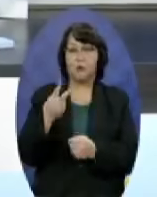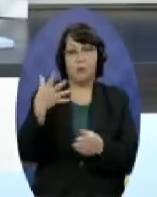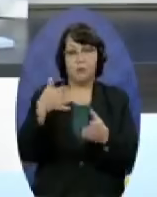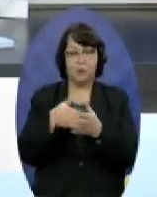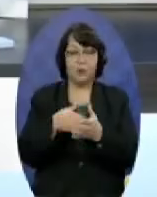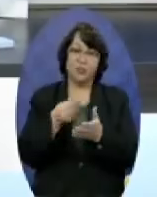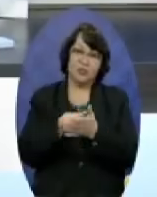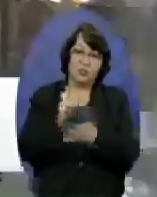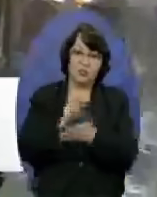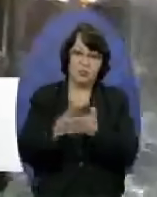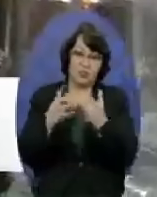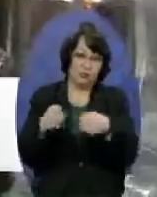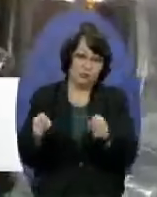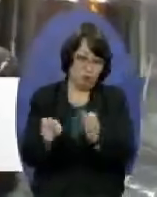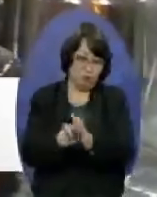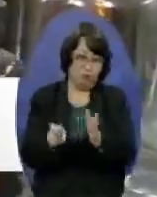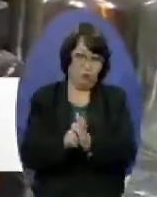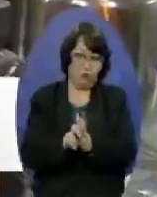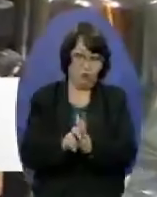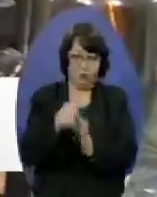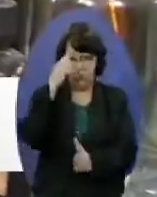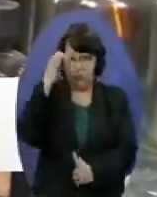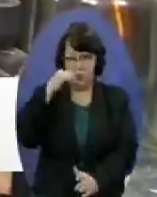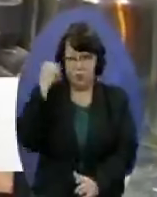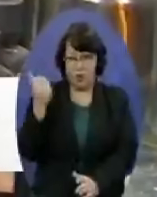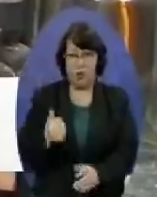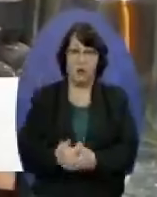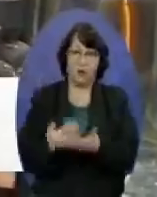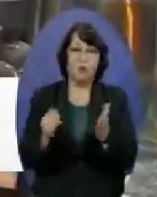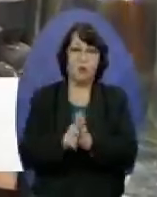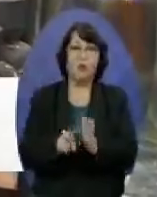дотоодынхаа хэрэглээг хангадаг болно гэдгийг тэд хэлж байла.